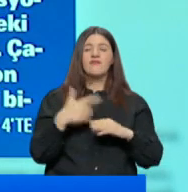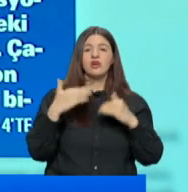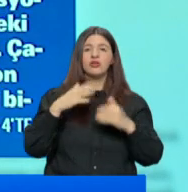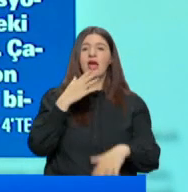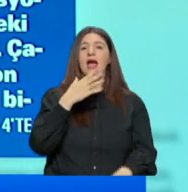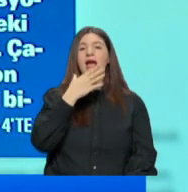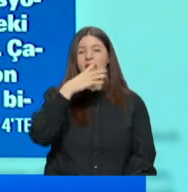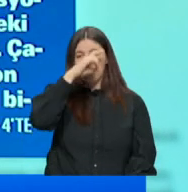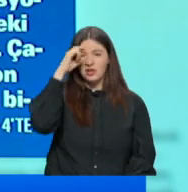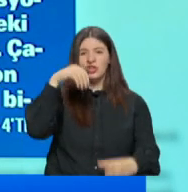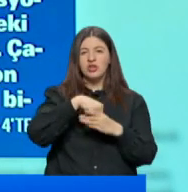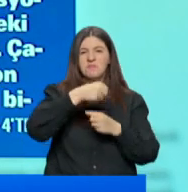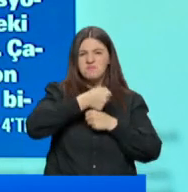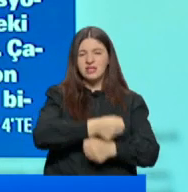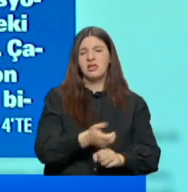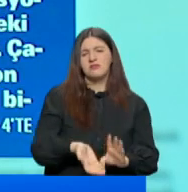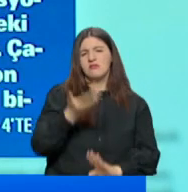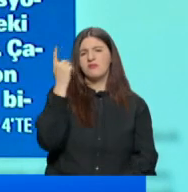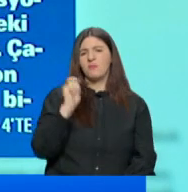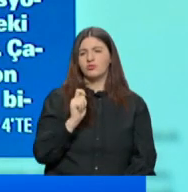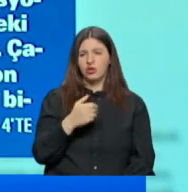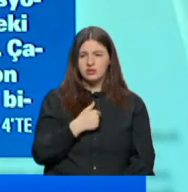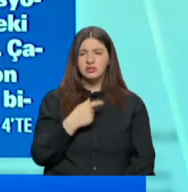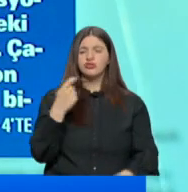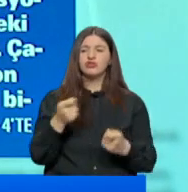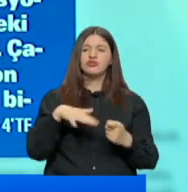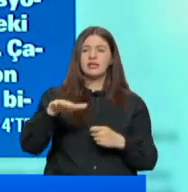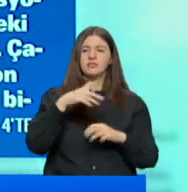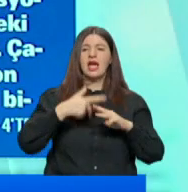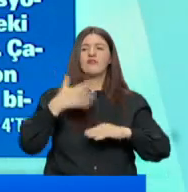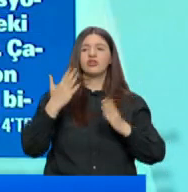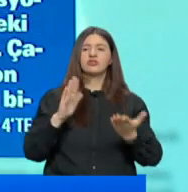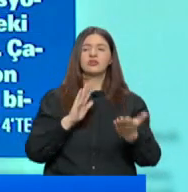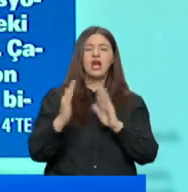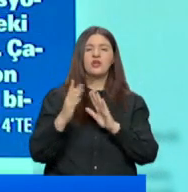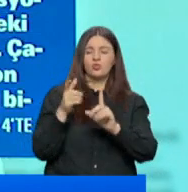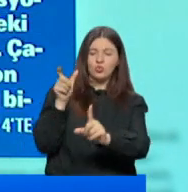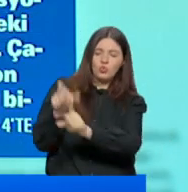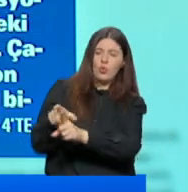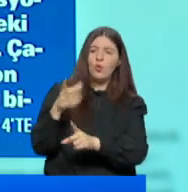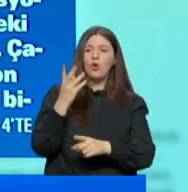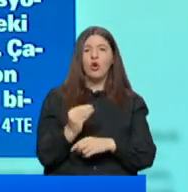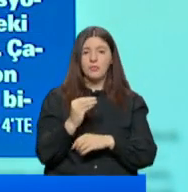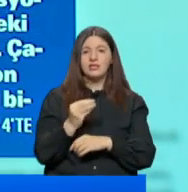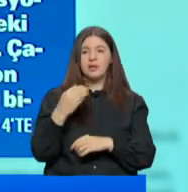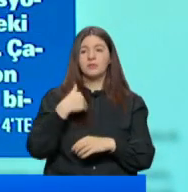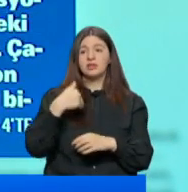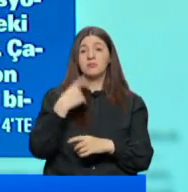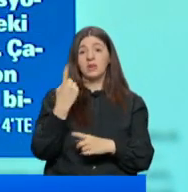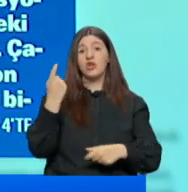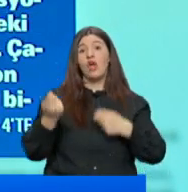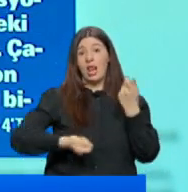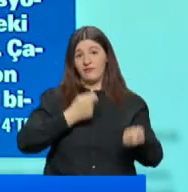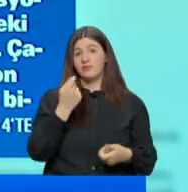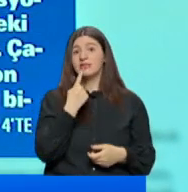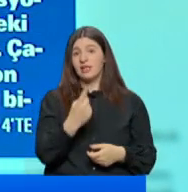enflasyonun emekçiler üstündeki baskısını kaldıracağız. Çalışanlarımızın enflasyon karşısında korunması bizim bir